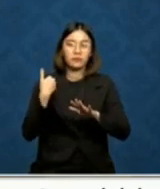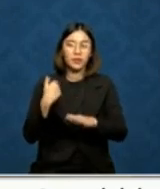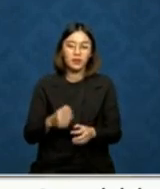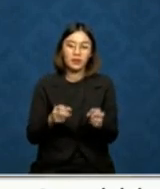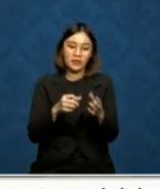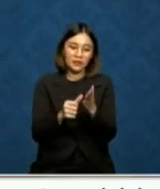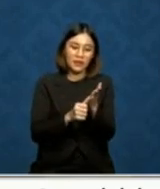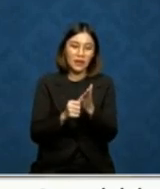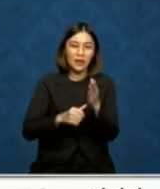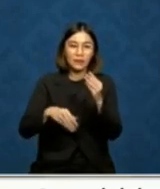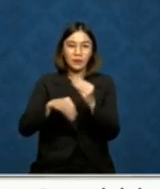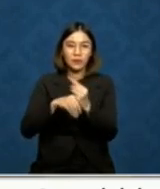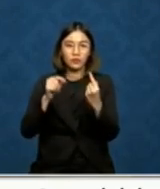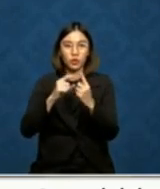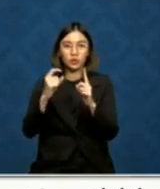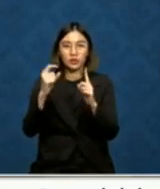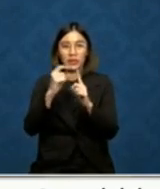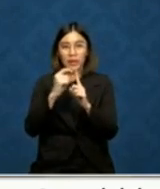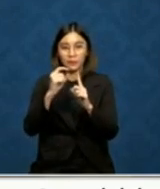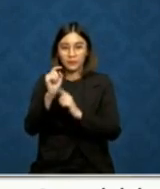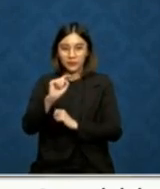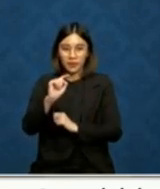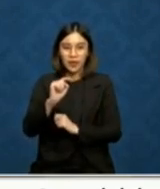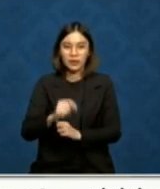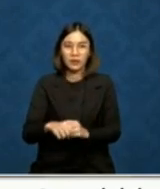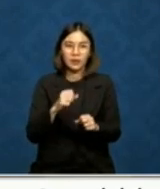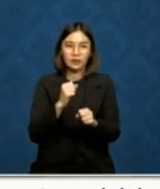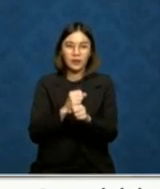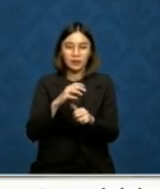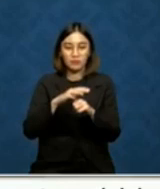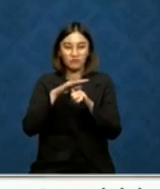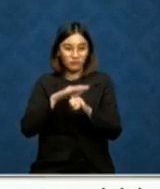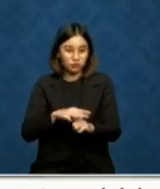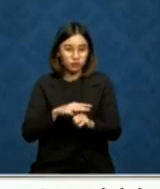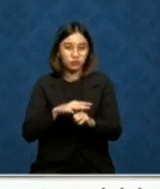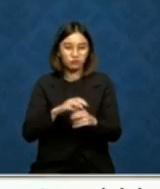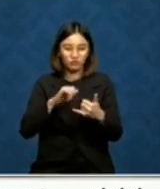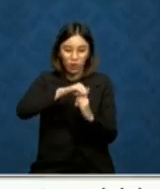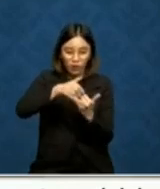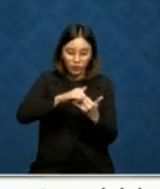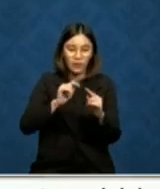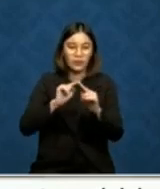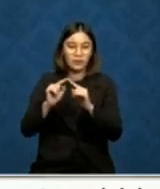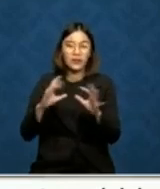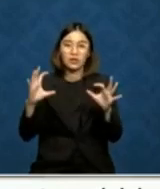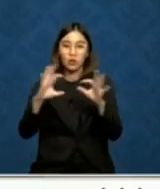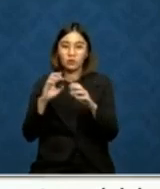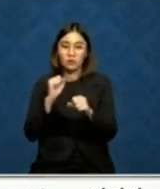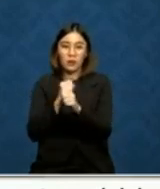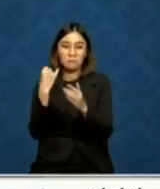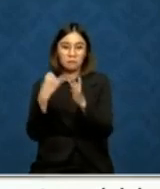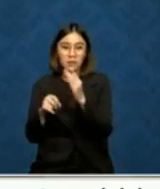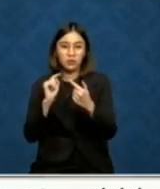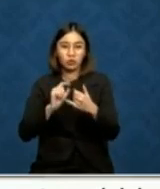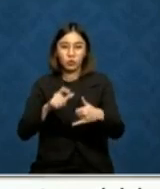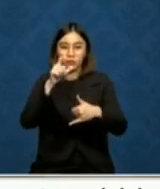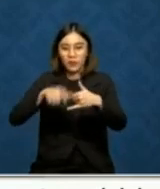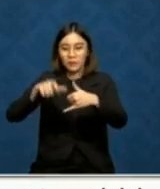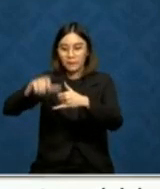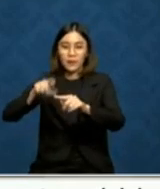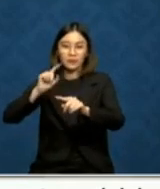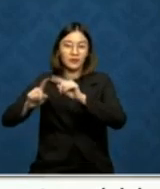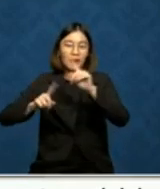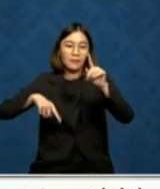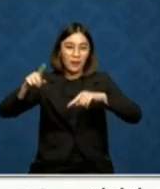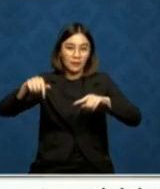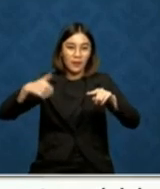แก้ไขเพิ่มเติมบทนิยามของคำว่ากระทำชำเราเพื่อให้ครอบคลุมถึงการกระทำความผิดในพฤติการต่างๆที่หลาก